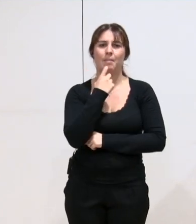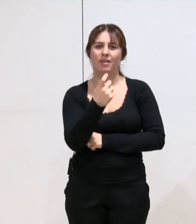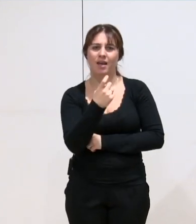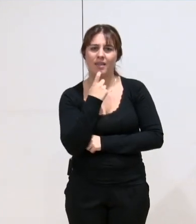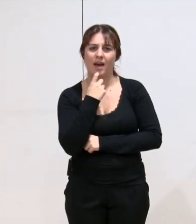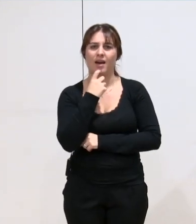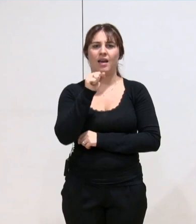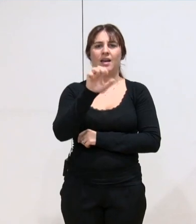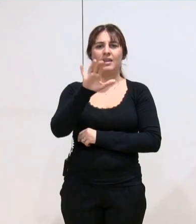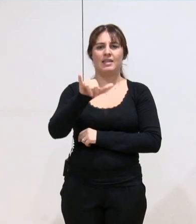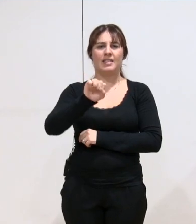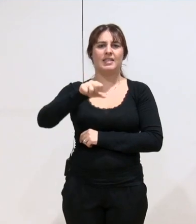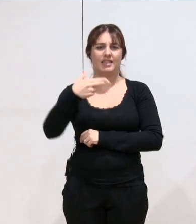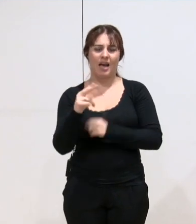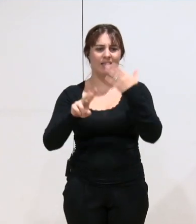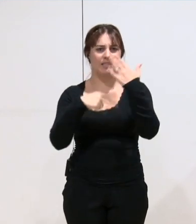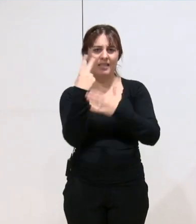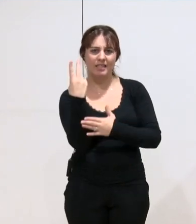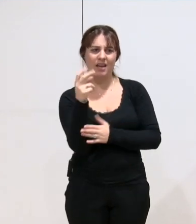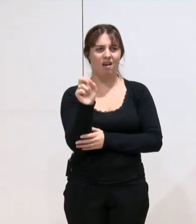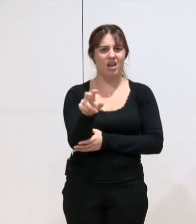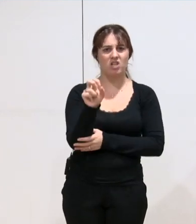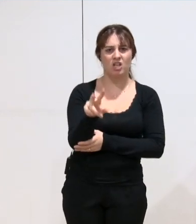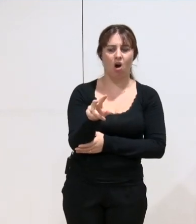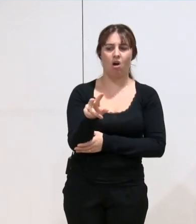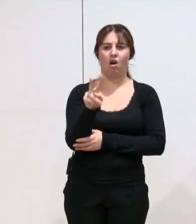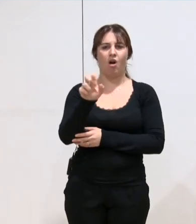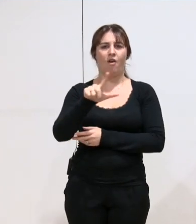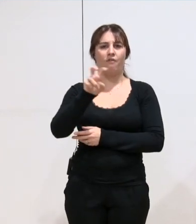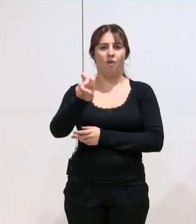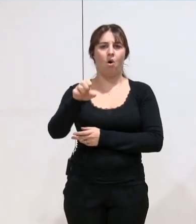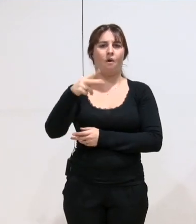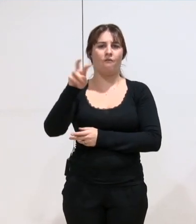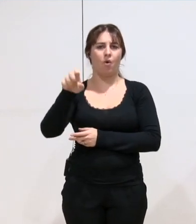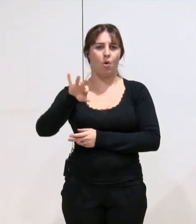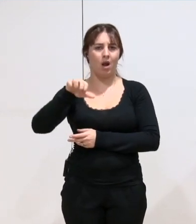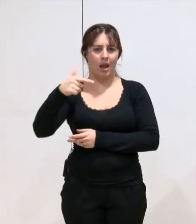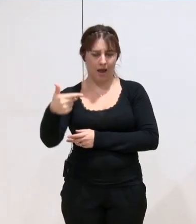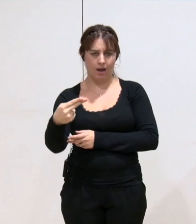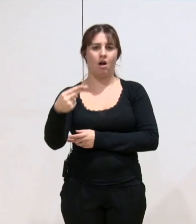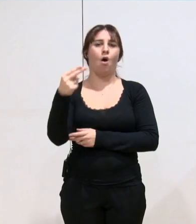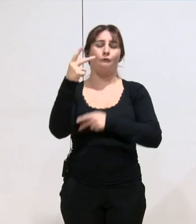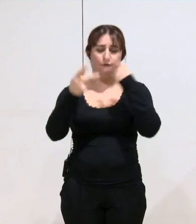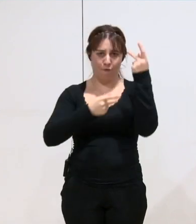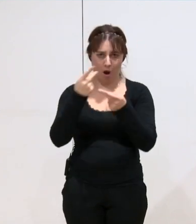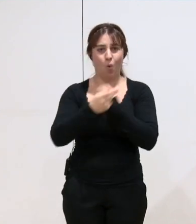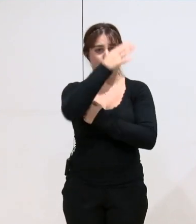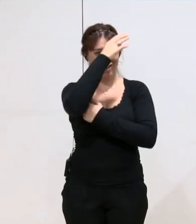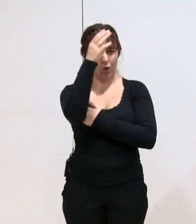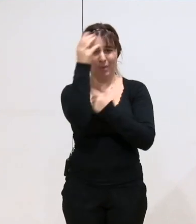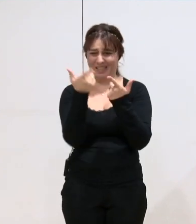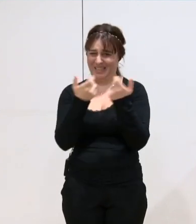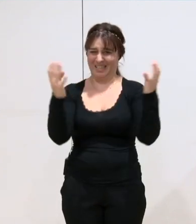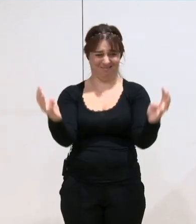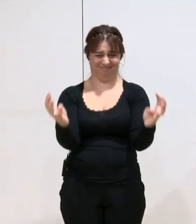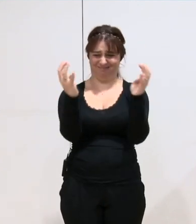Cessin, Sissiné, Échirol, Vaux-en-Velin, Voiron et Chambéry. En partenariat